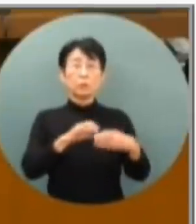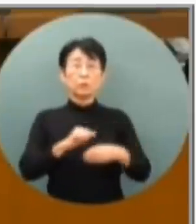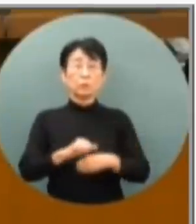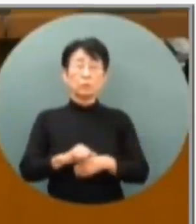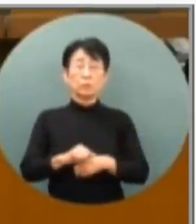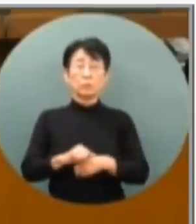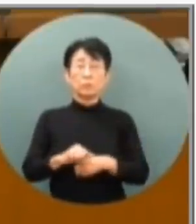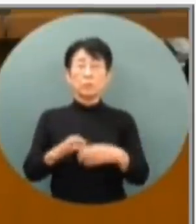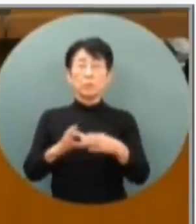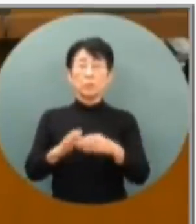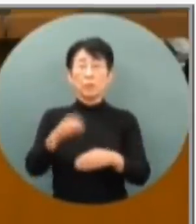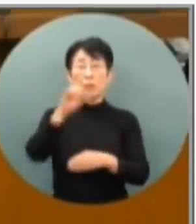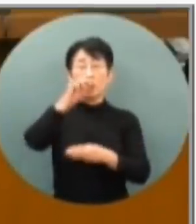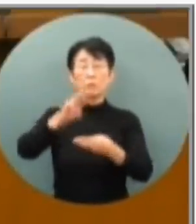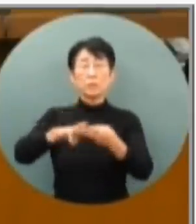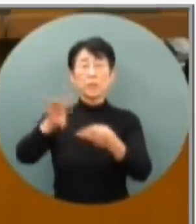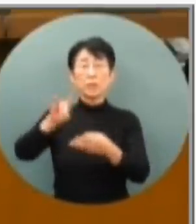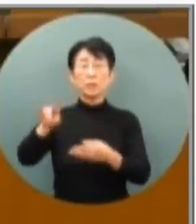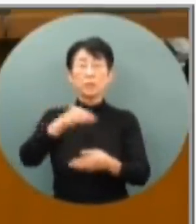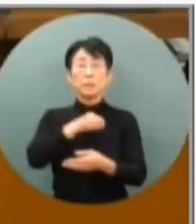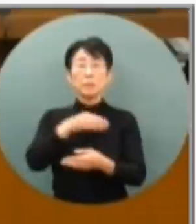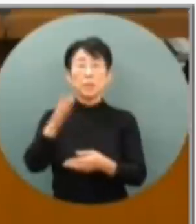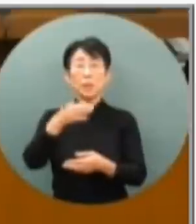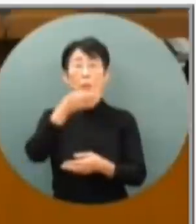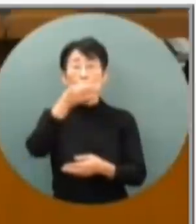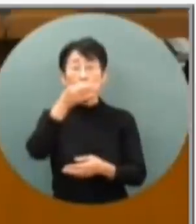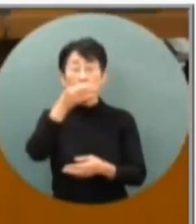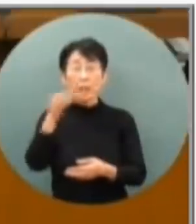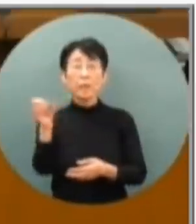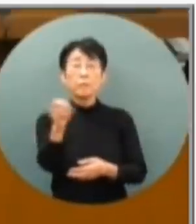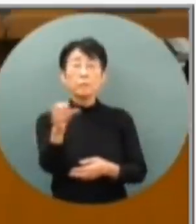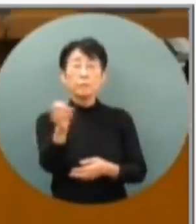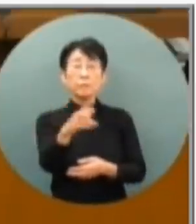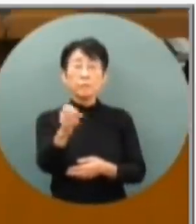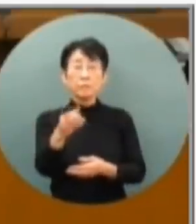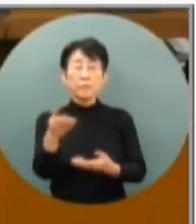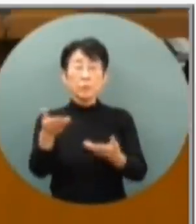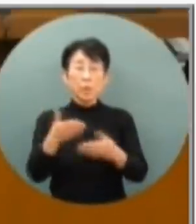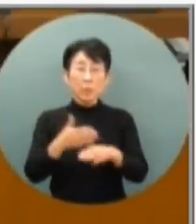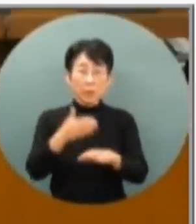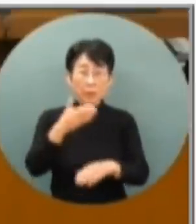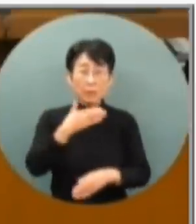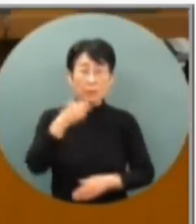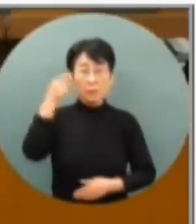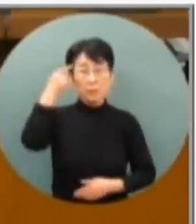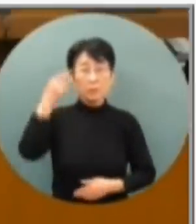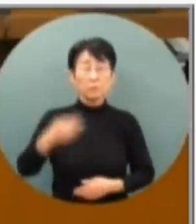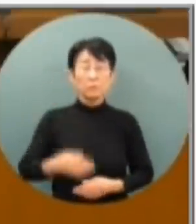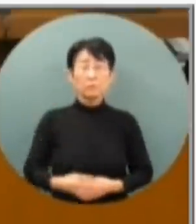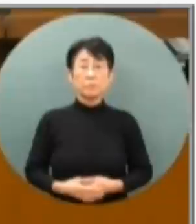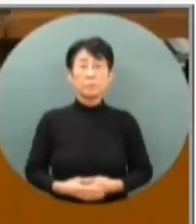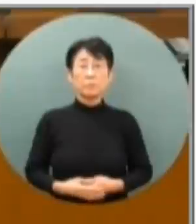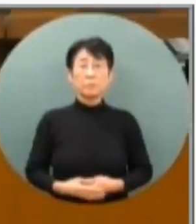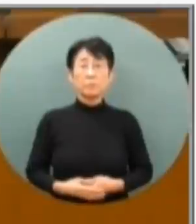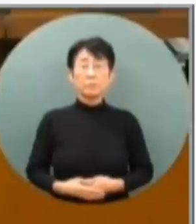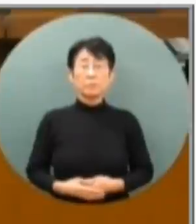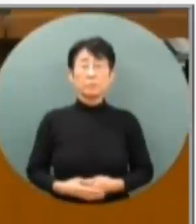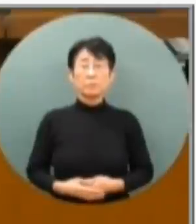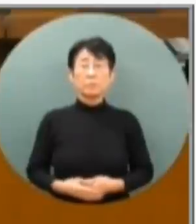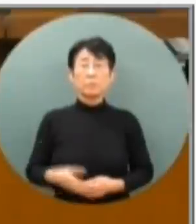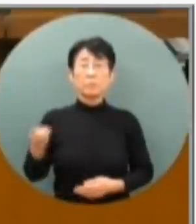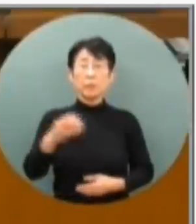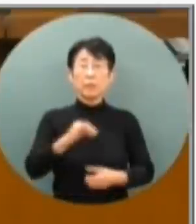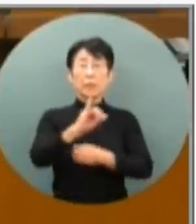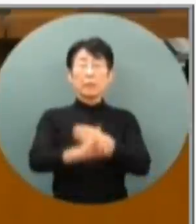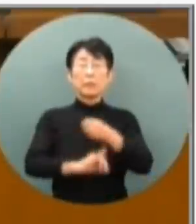もちょっと声かけをしていただけるとありがたいなというふうに思います。でまた、そのインターネット